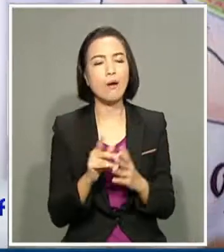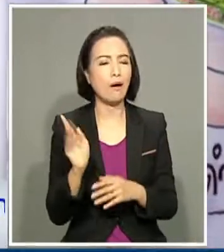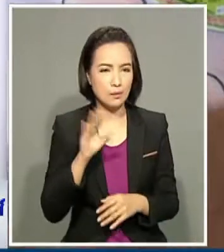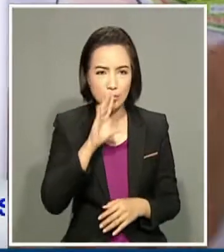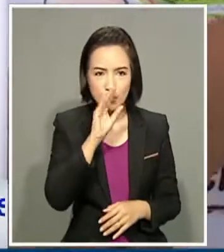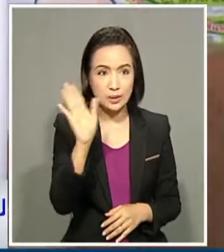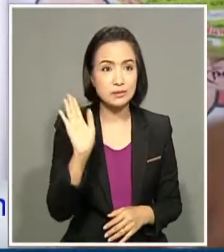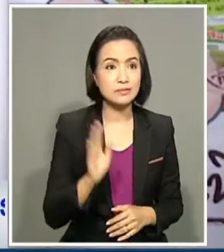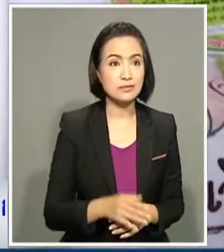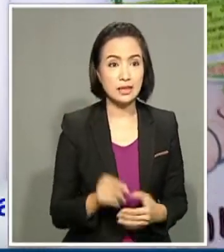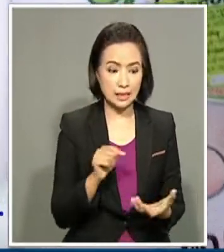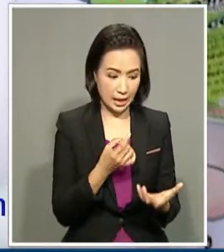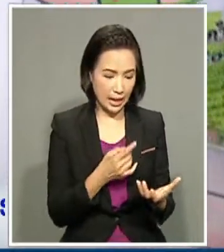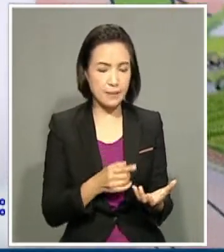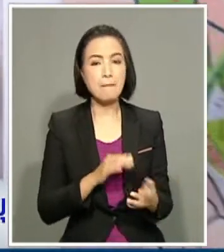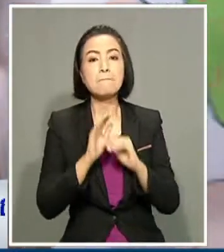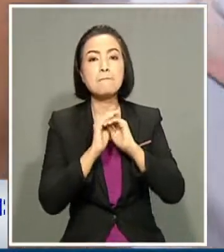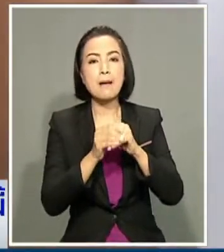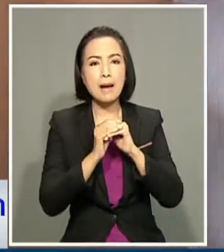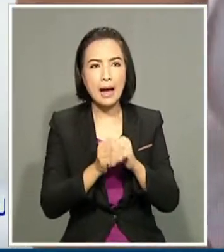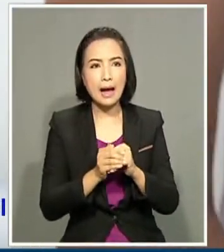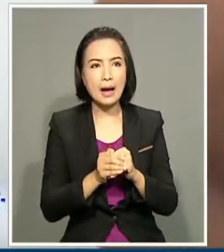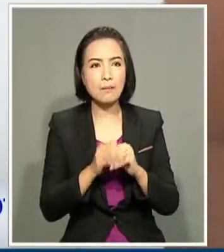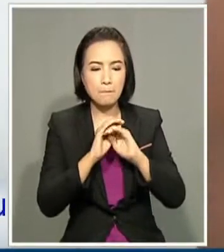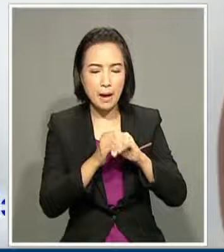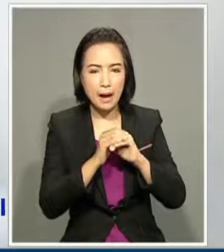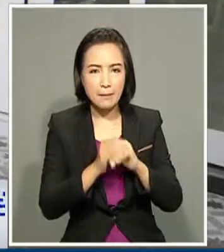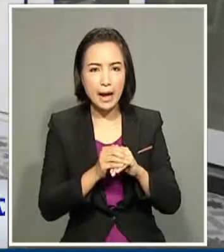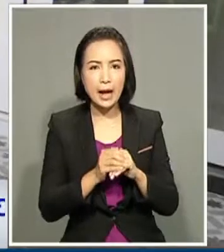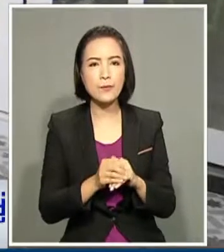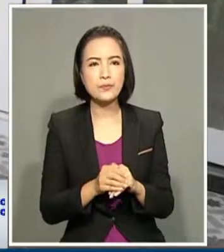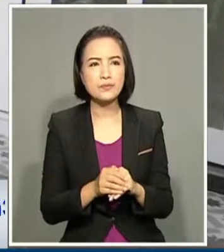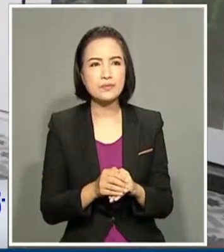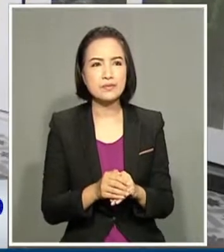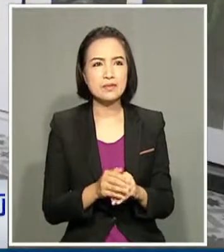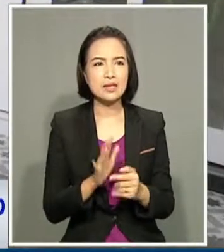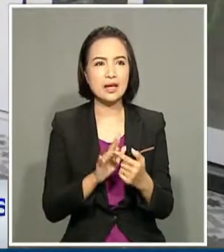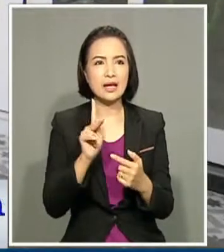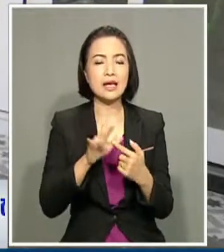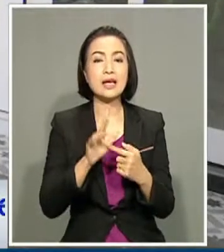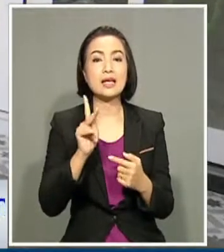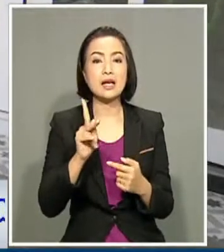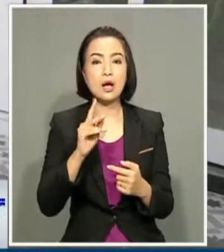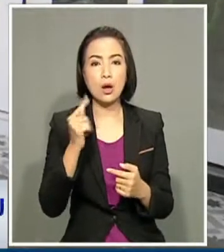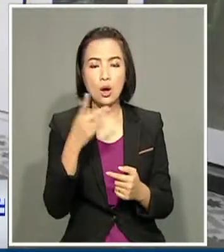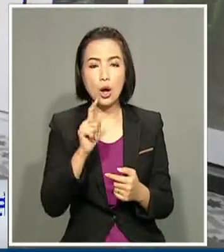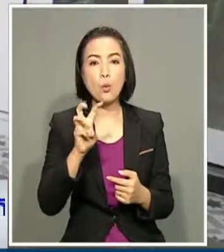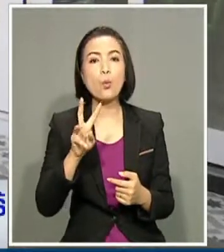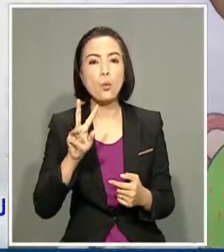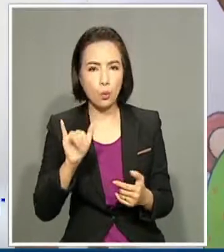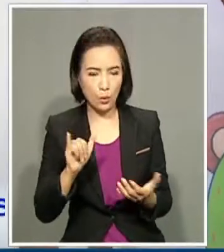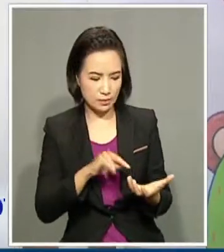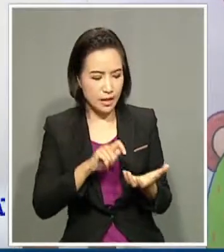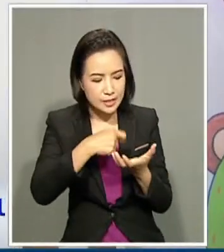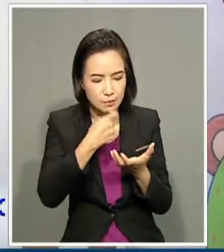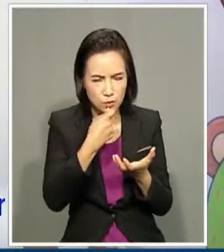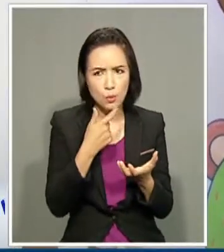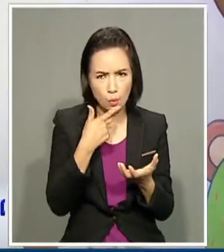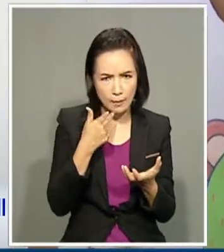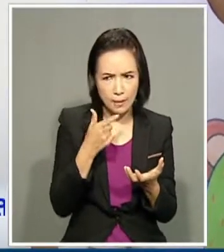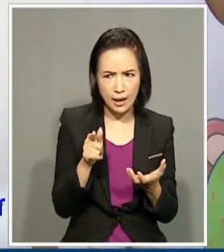วยค่ะ ขอชิมหน่อยได้ไหม ได้ค่ะ มันจะหวานเหมือนหน้าแม่ค้าหรือเปล่าไม่รู้เน า ะ หน้าแม่ค้าหวานกว่าค่ะ เหรอ ค่ะ